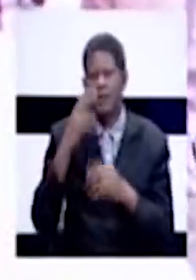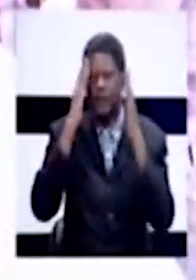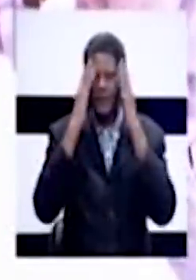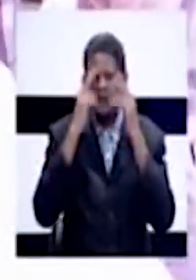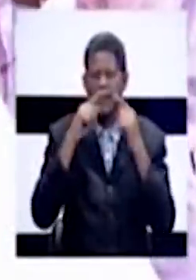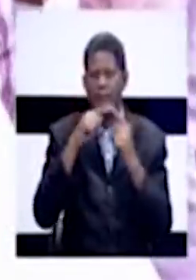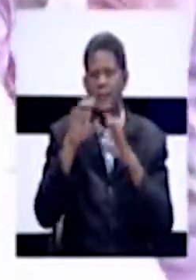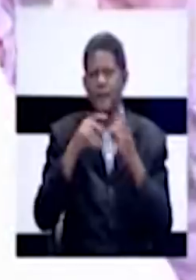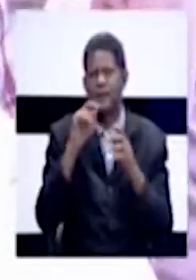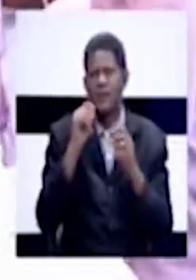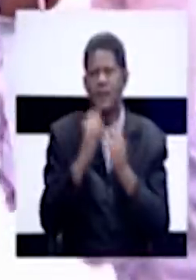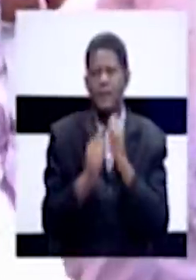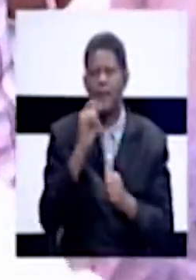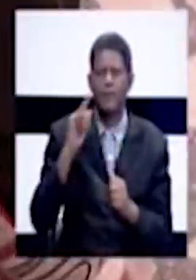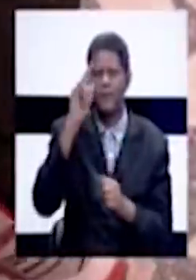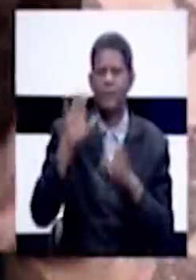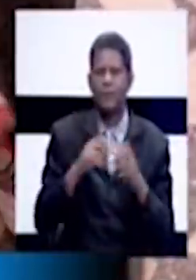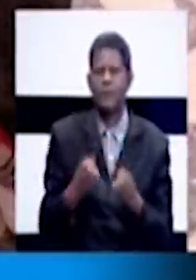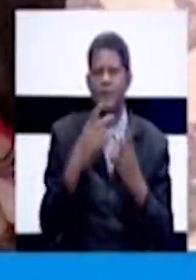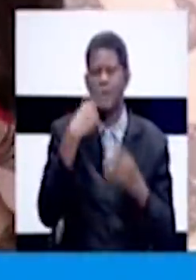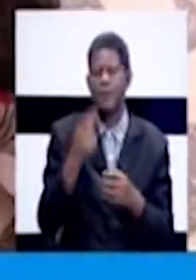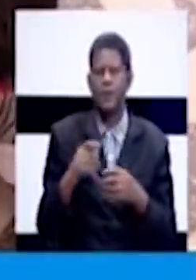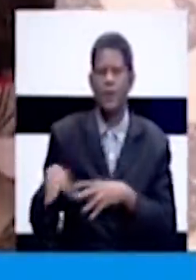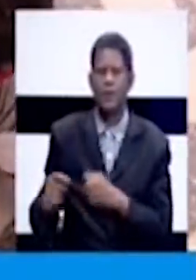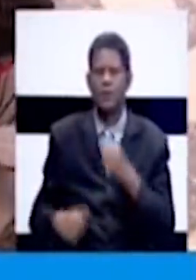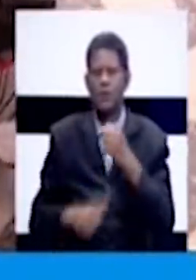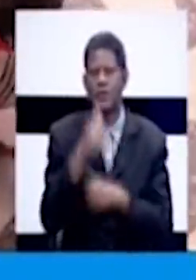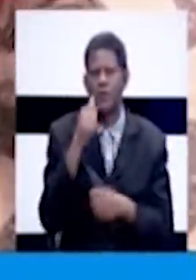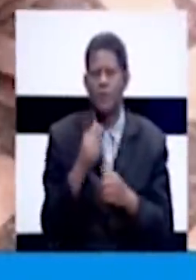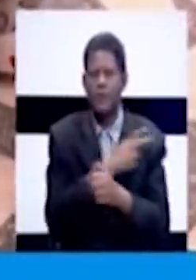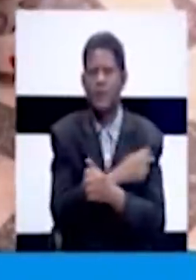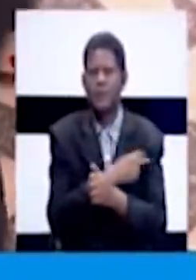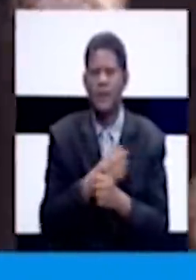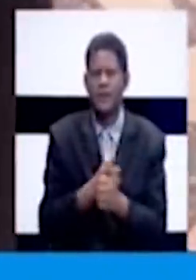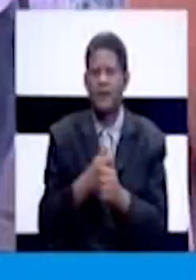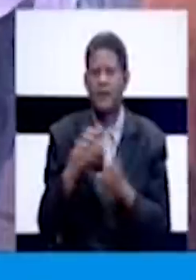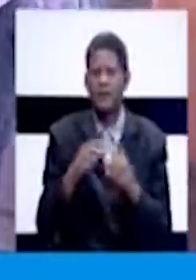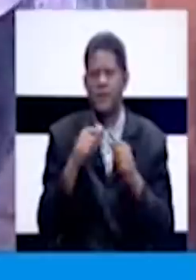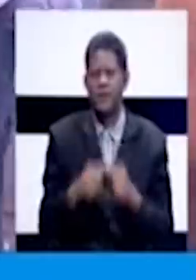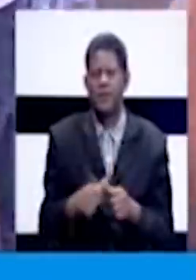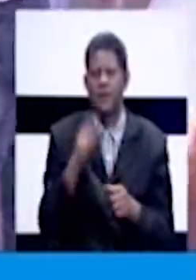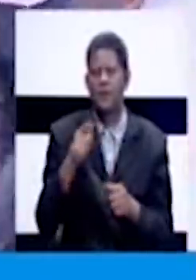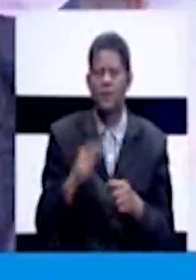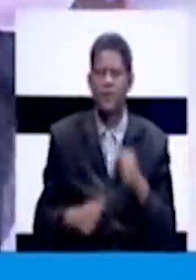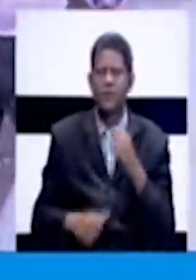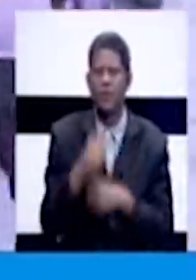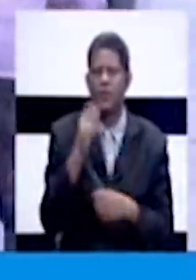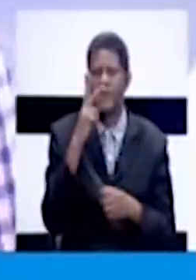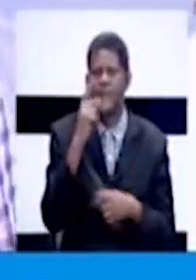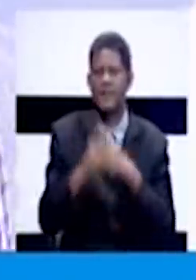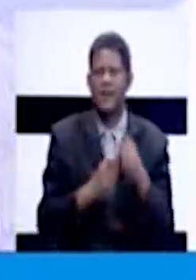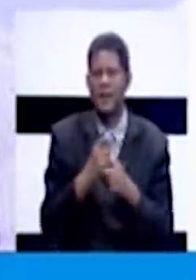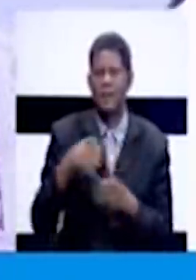ነፋሪት ብምክያድ ብርክት ዝበሉ ተምሃሮ ቆሲሎም ሕክምናዊ ክትትል ክገብሩ ዝፀንሑ እንትኾኑ ካብቶም ግዳያት ዝነበሩ ናይ 3ይ ዓመት